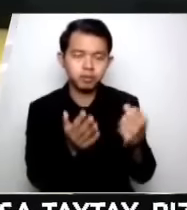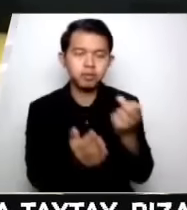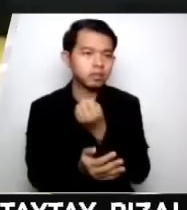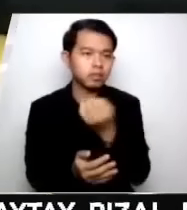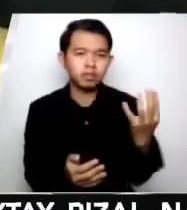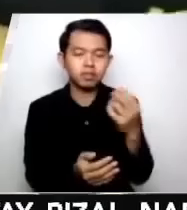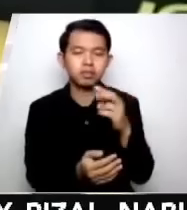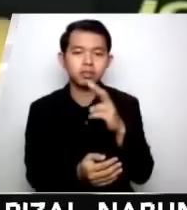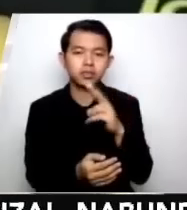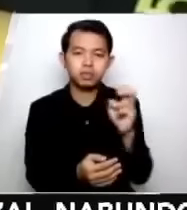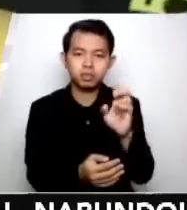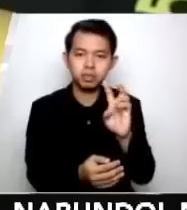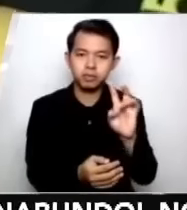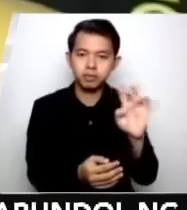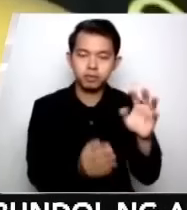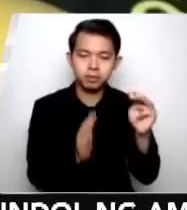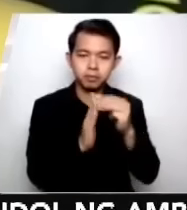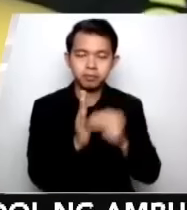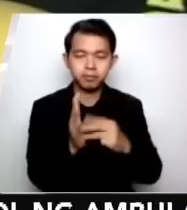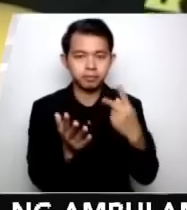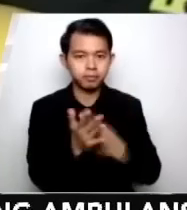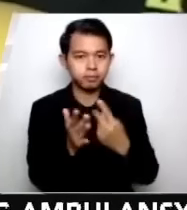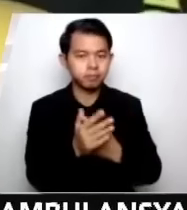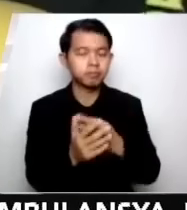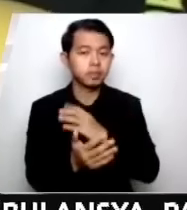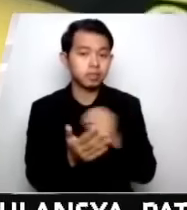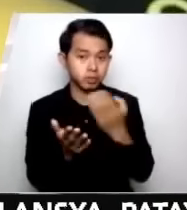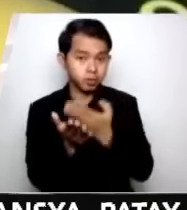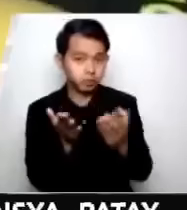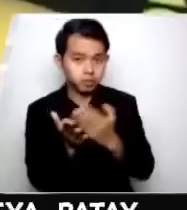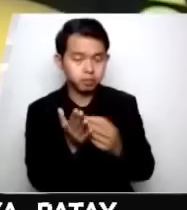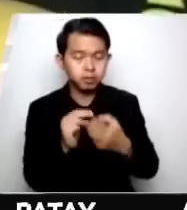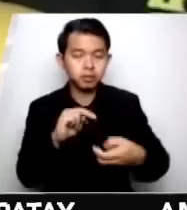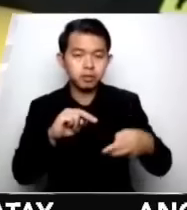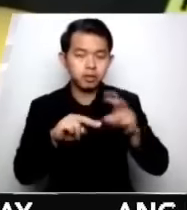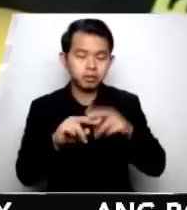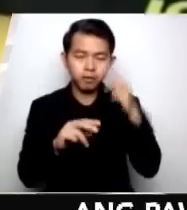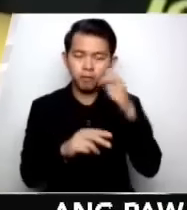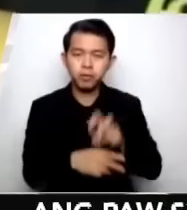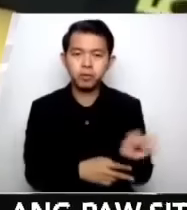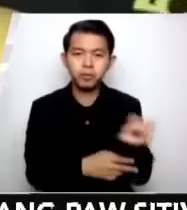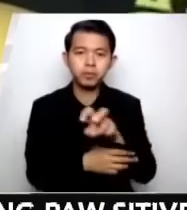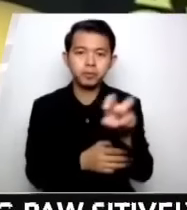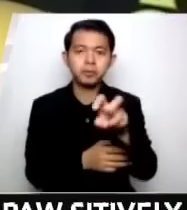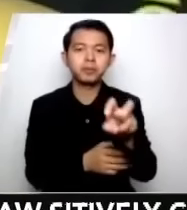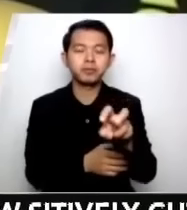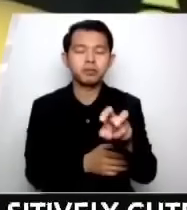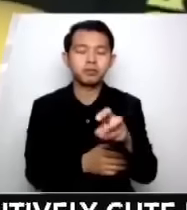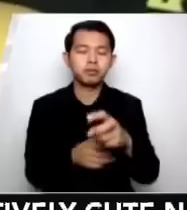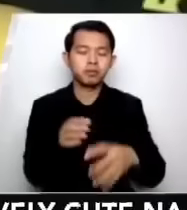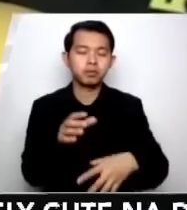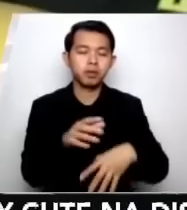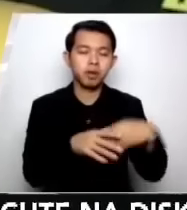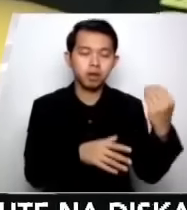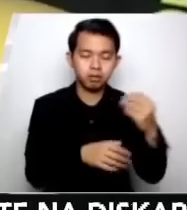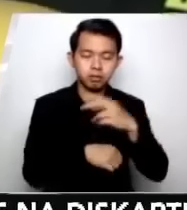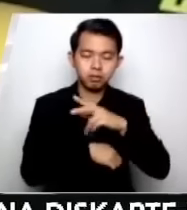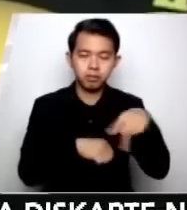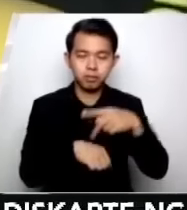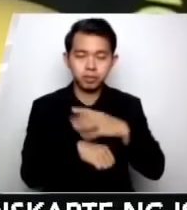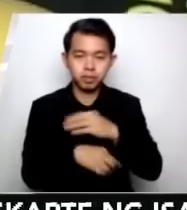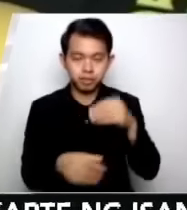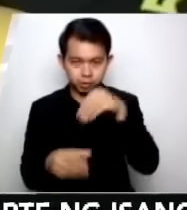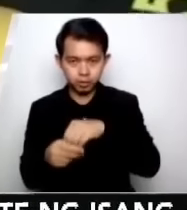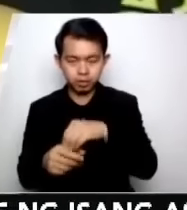pesos. Tumaas din ang gastos ng OVP para sa mga biyahe sa loob at labas ng bansa. Kinukuha ng panamin ng pahayag ang